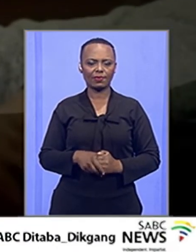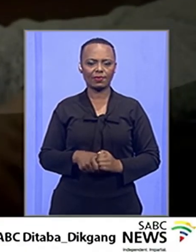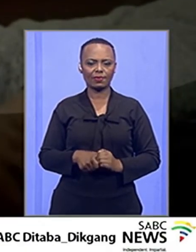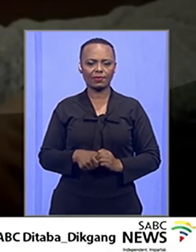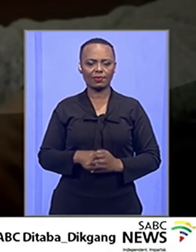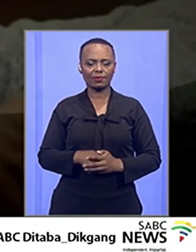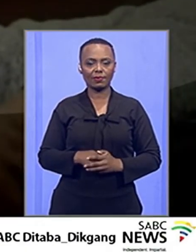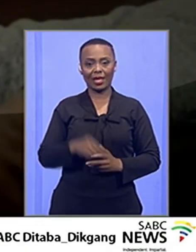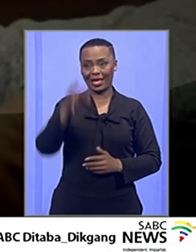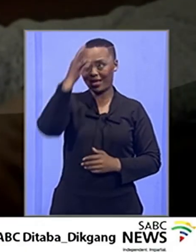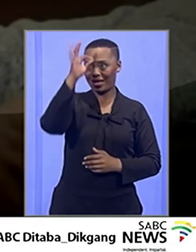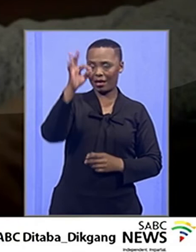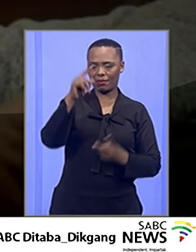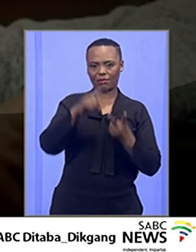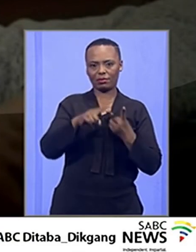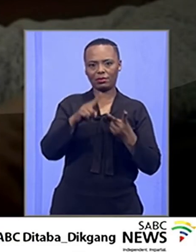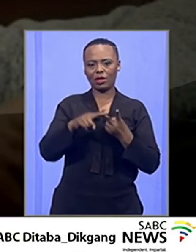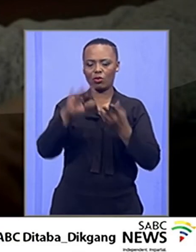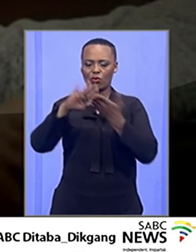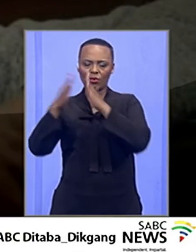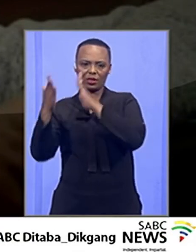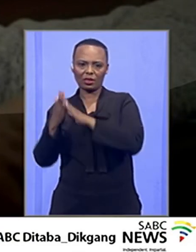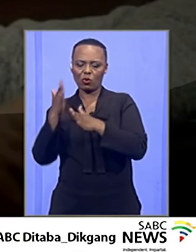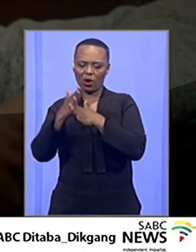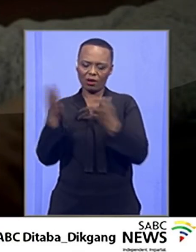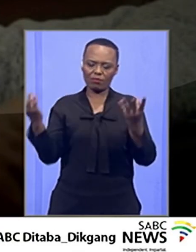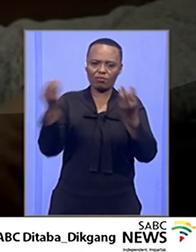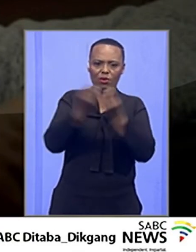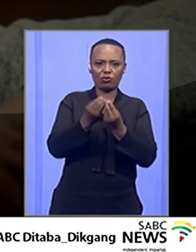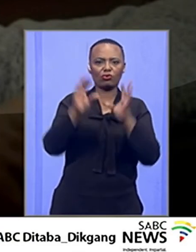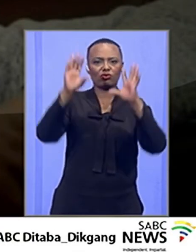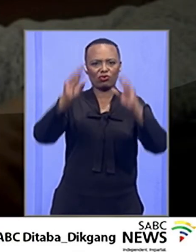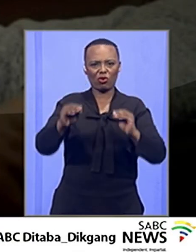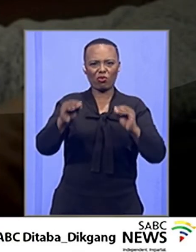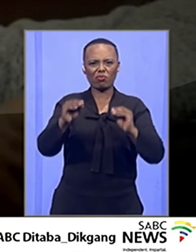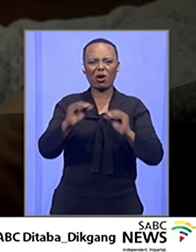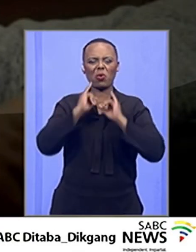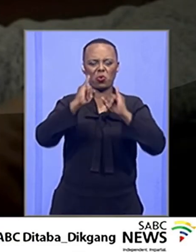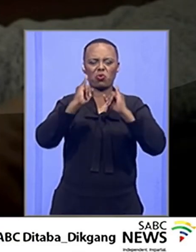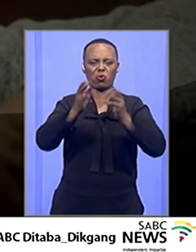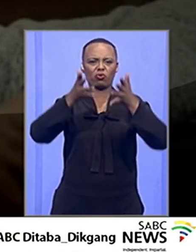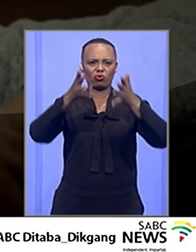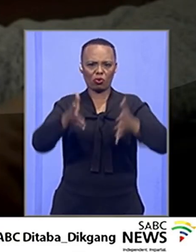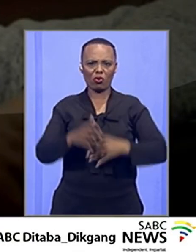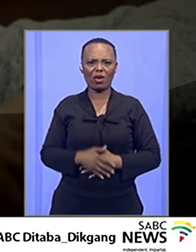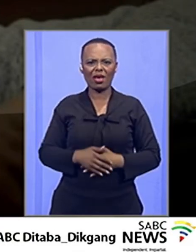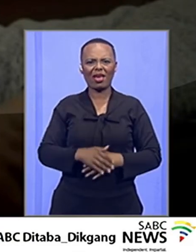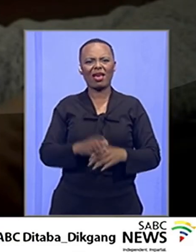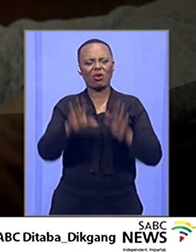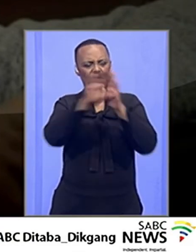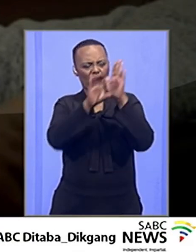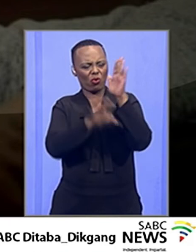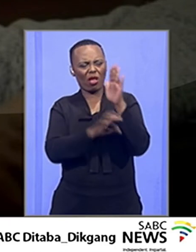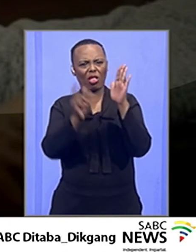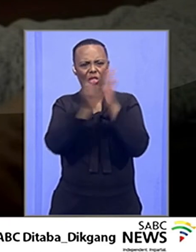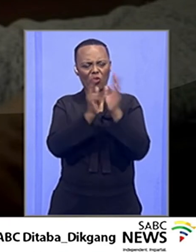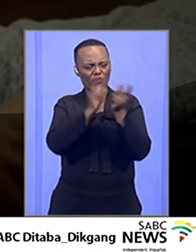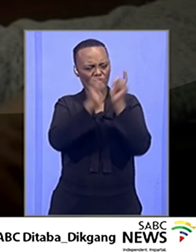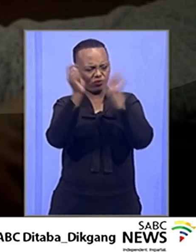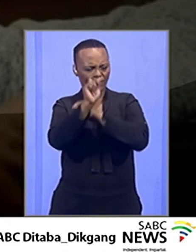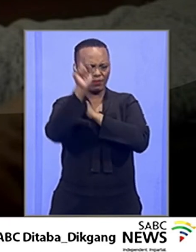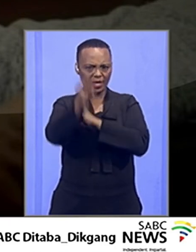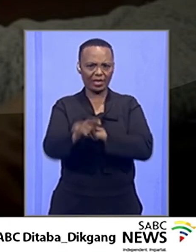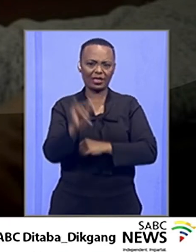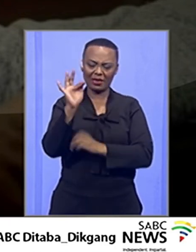Mmušo le setšhaba di tshwanetse go šoma mmogo go fediša pharala ya mohutao. Re fetole molaotheo ha o katile go na le bopaki